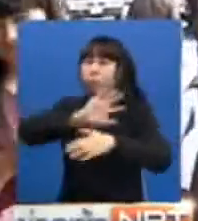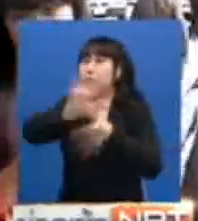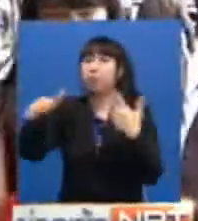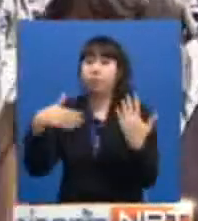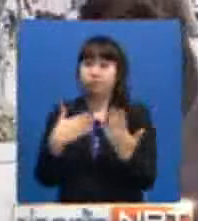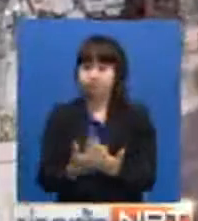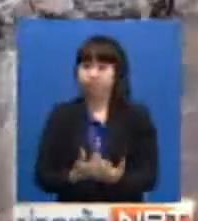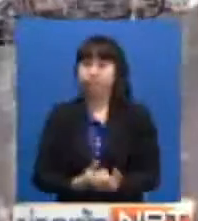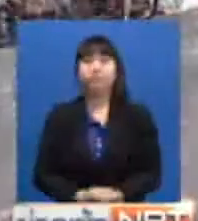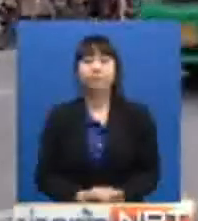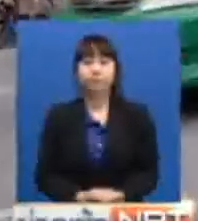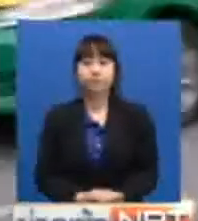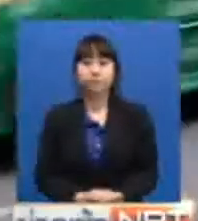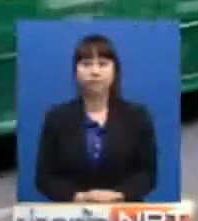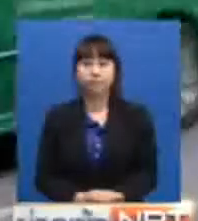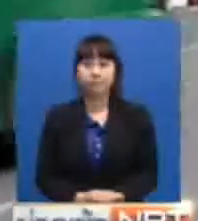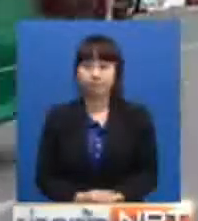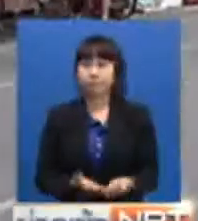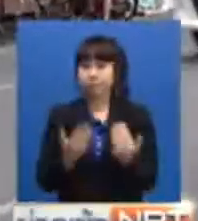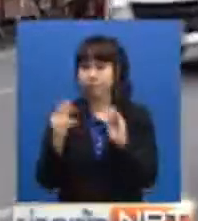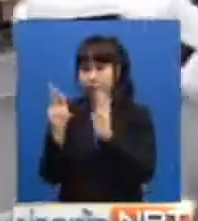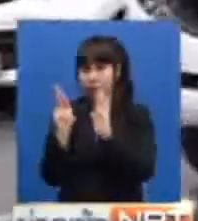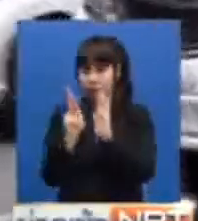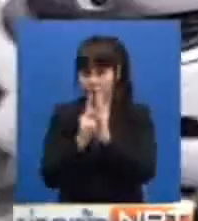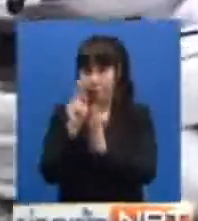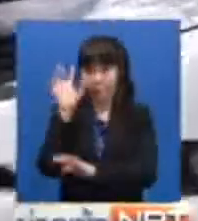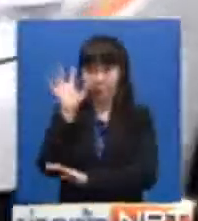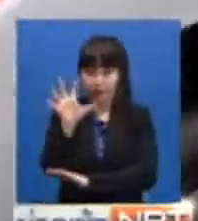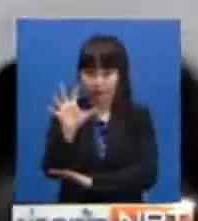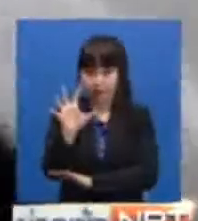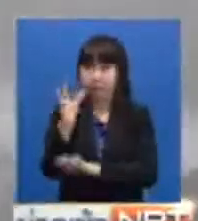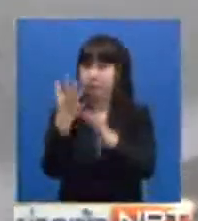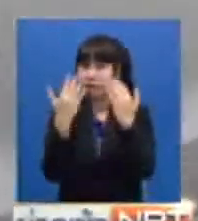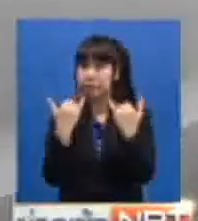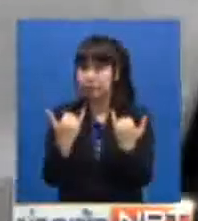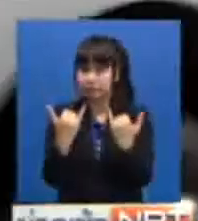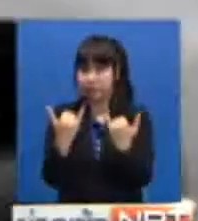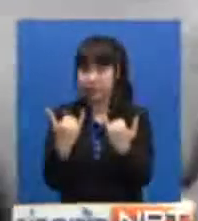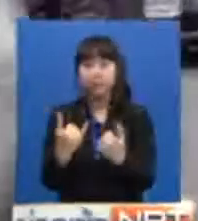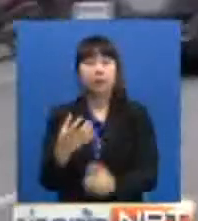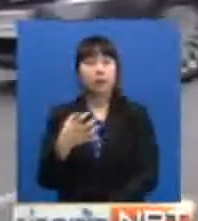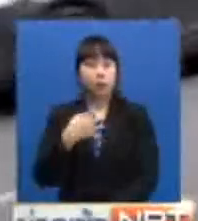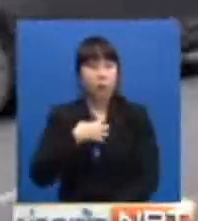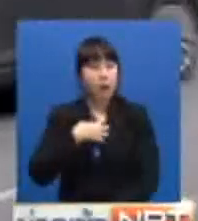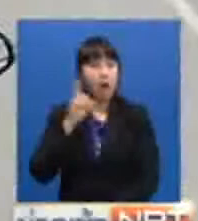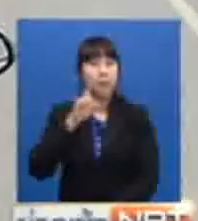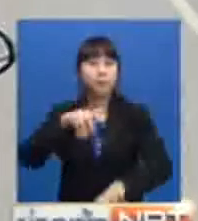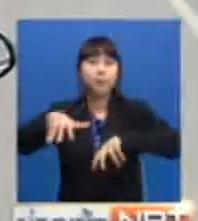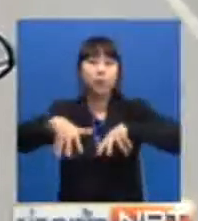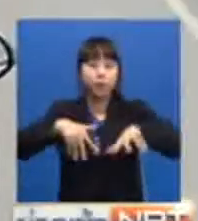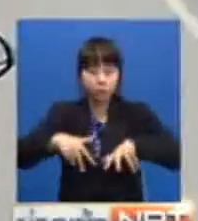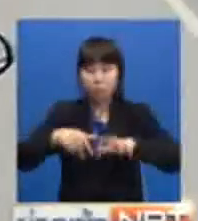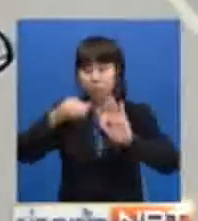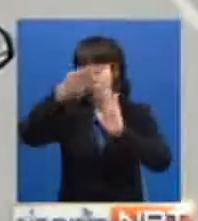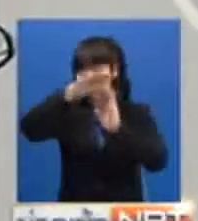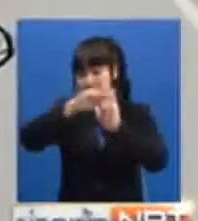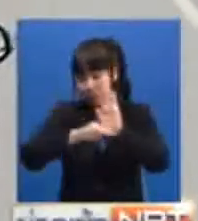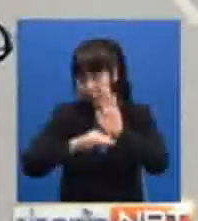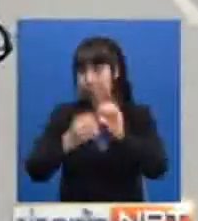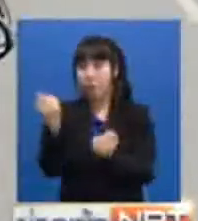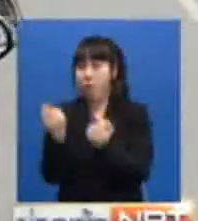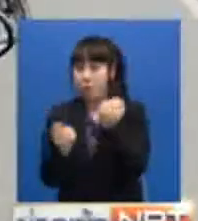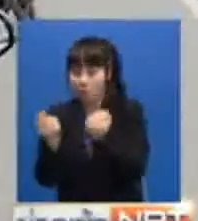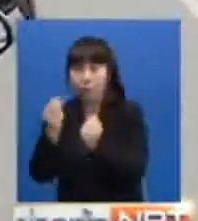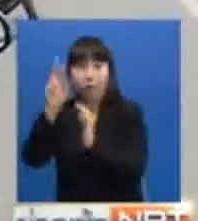เพื่อให้คนใดคนหนึ่ง การบังคับใช้กฎหมายการจราจรในครั้งนี้เป็นความต้องการให้ประชาชนมีระเบียบวินัยในการใช้รถใช้ถ